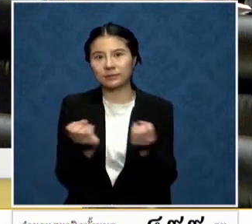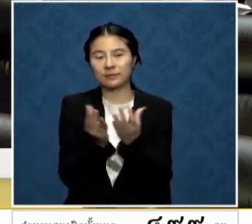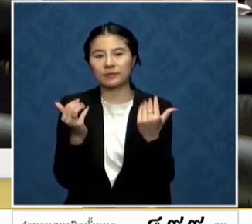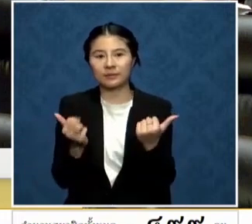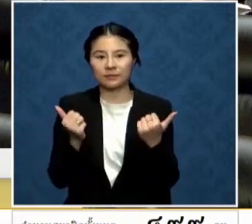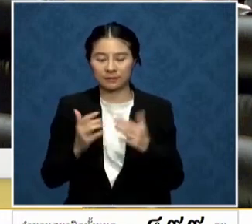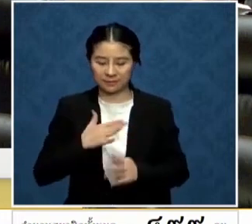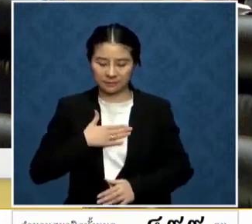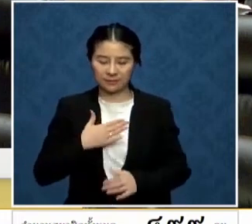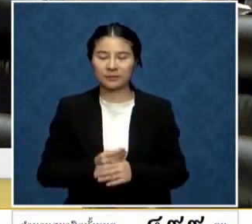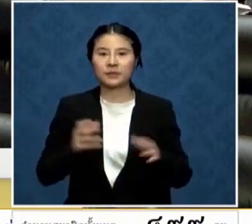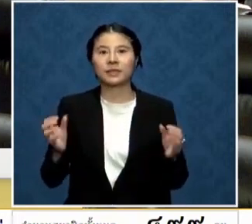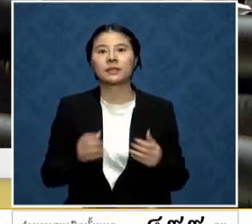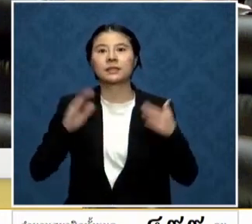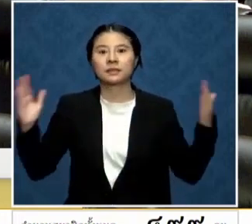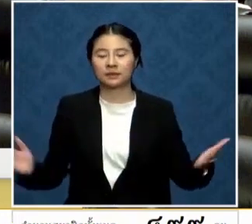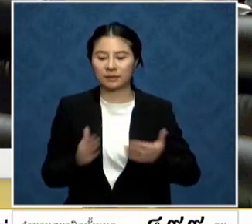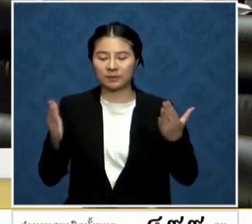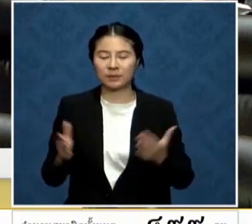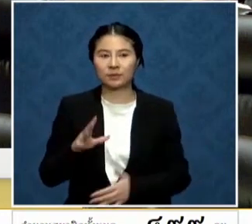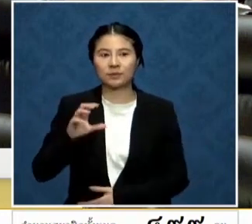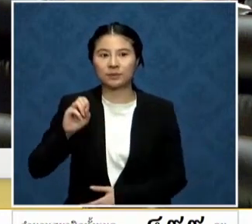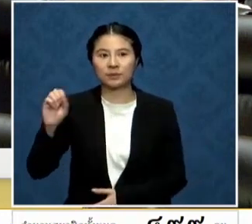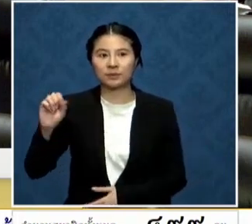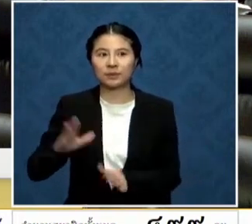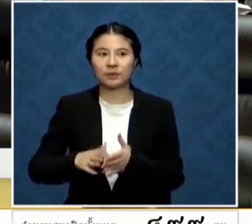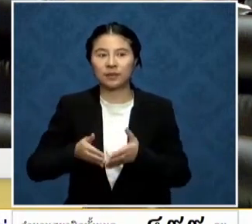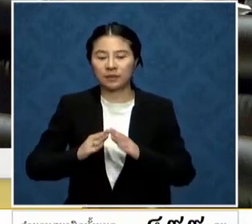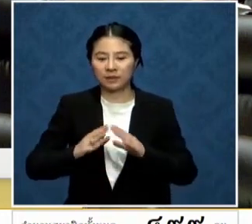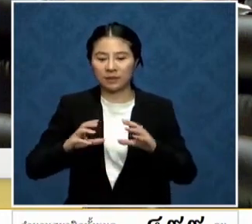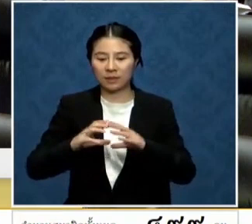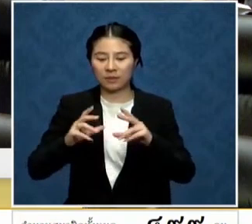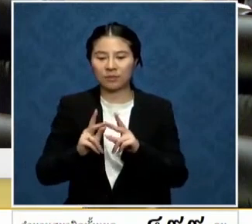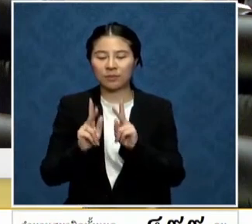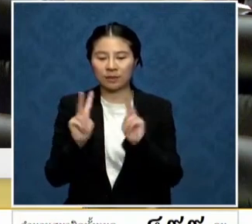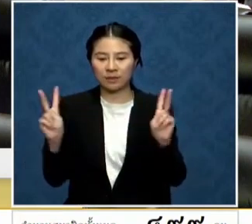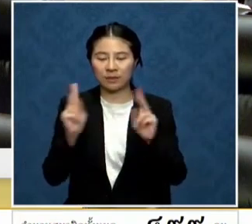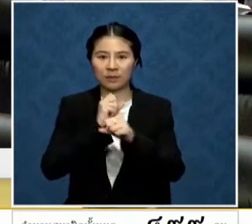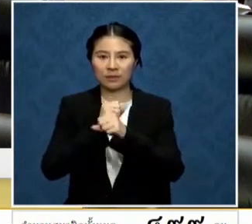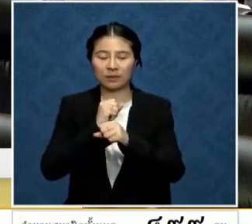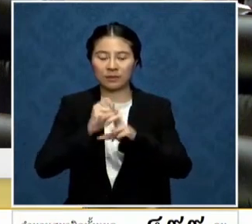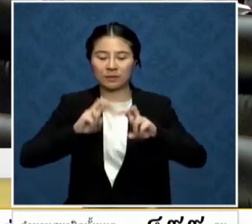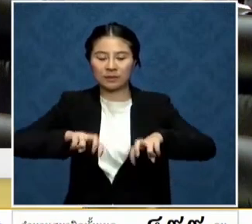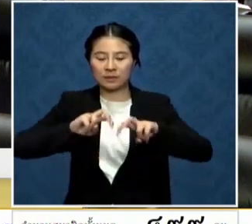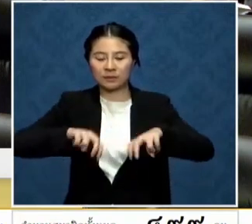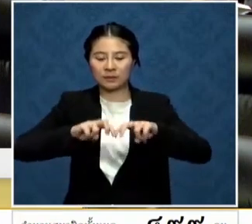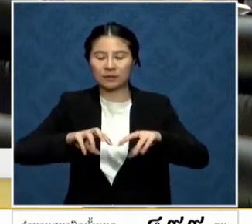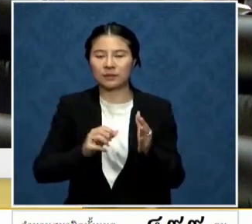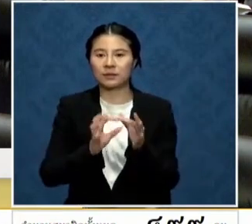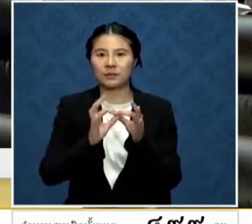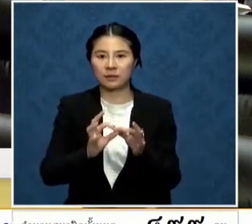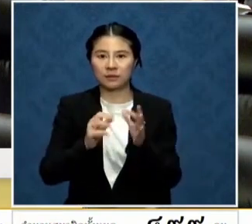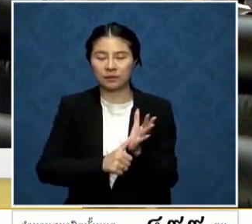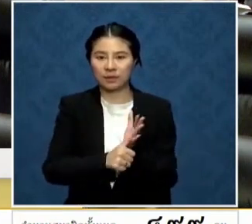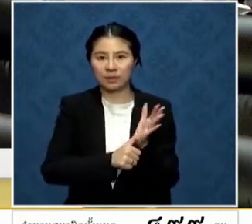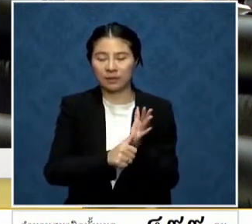สนับสนุนให้สภาผู้แทนราษฎรตั้งคณะกรรมาธิการวิสามพิจารณาศึกษาการแก้ไขการอยู่